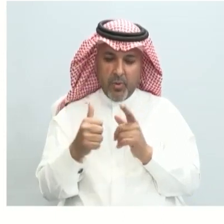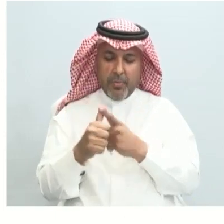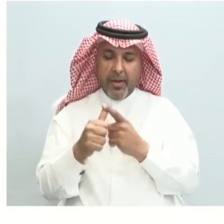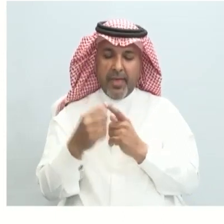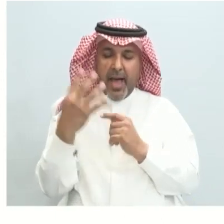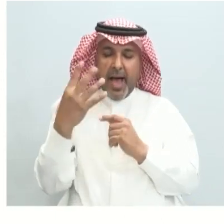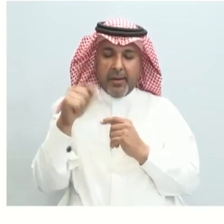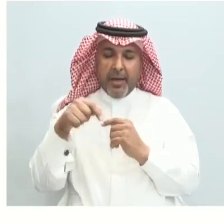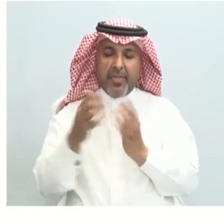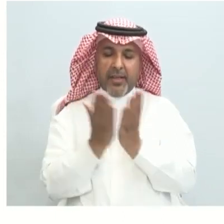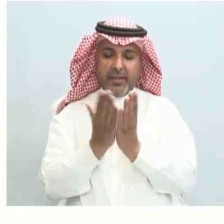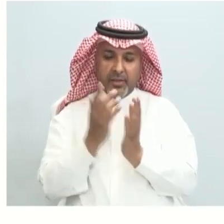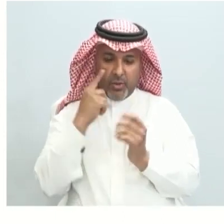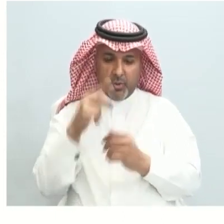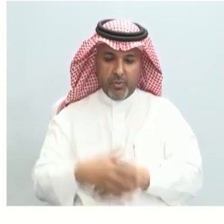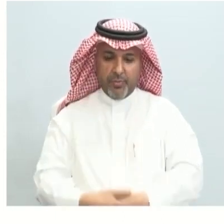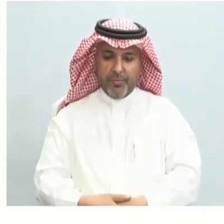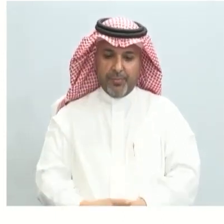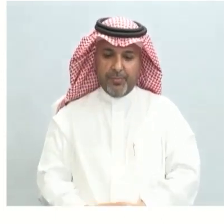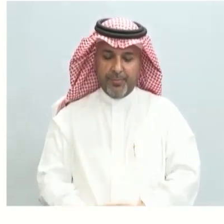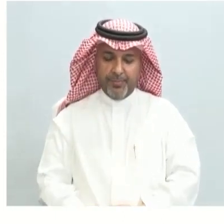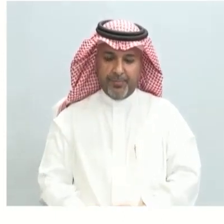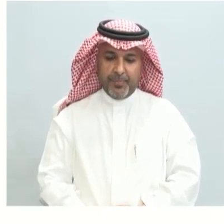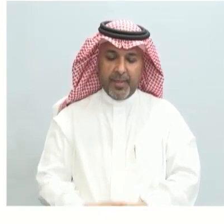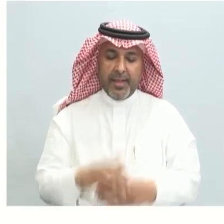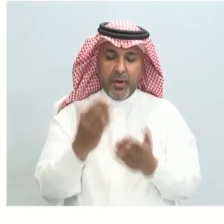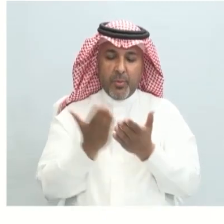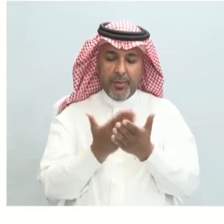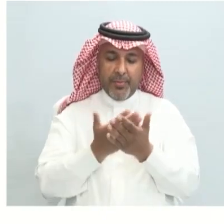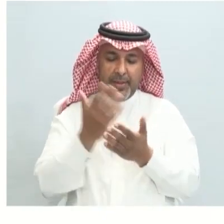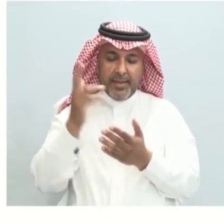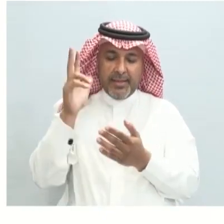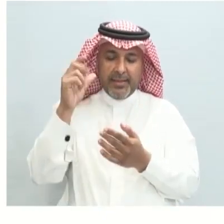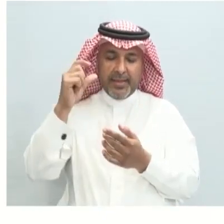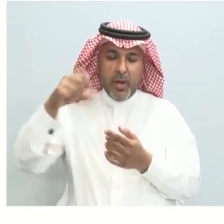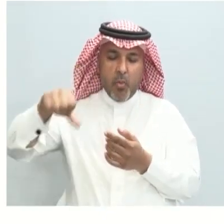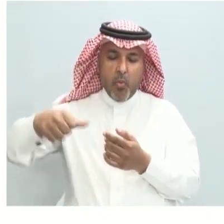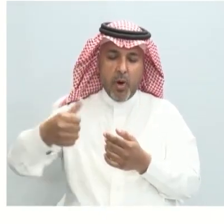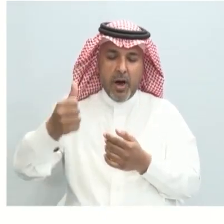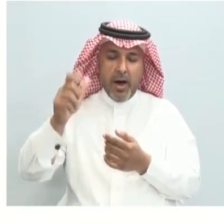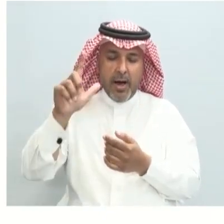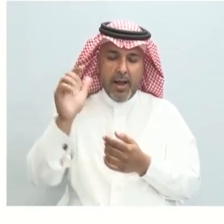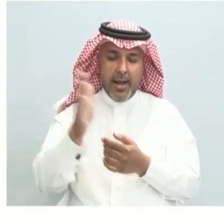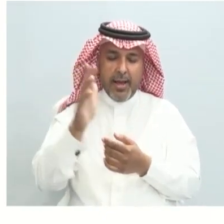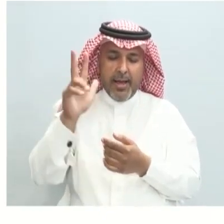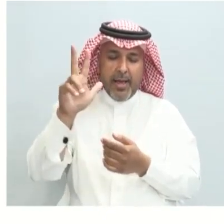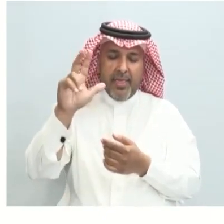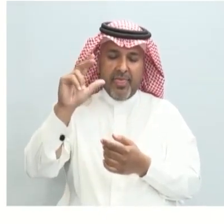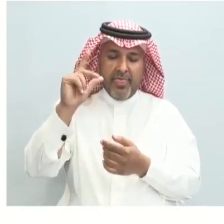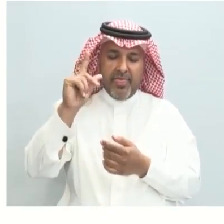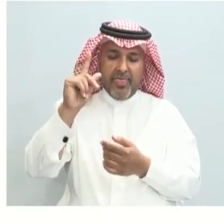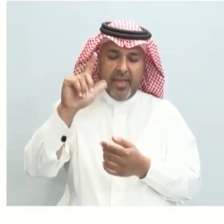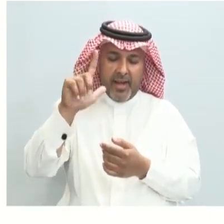دوال الظل بيانياً. نترك الفقرة الخامسة للحلقة القادمة من هذا الدرس مع حل مجموعة من التمارين الإضافية